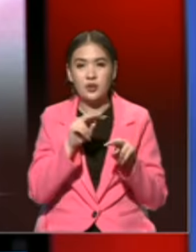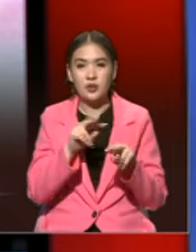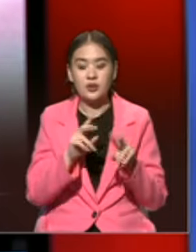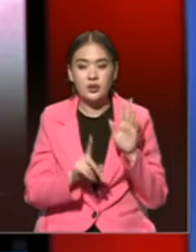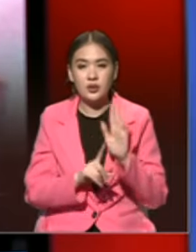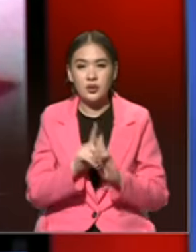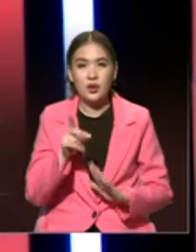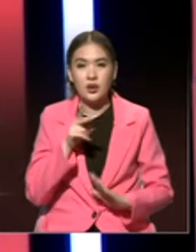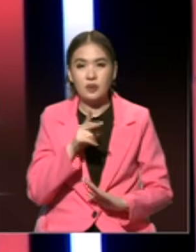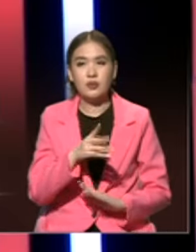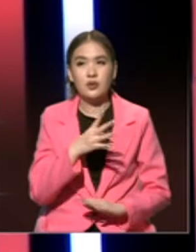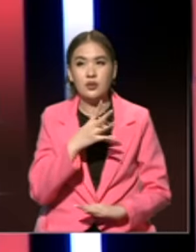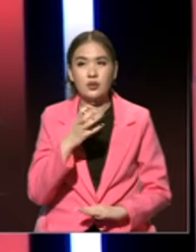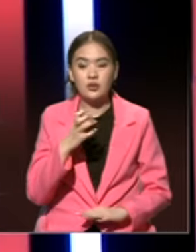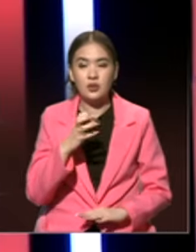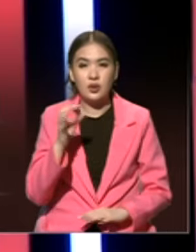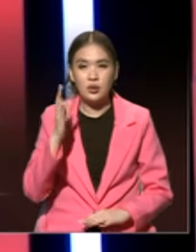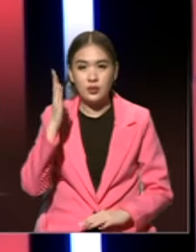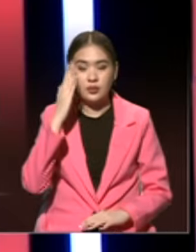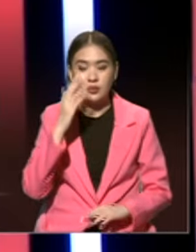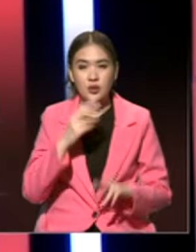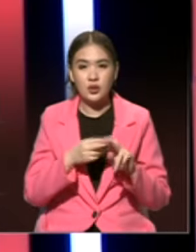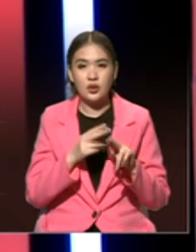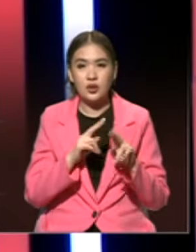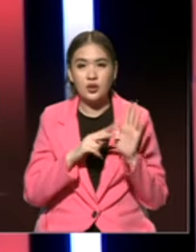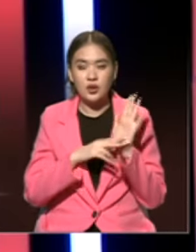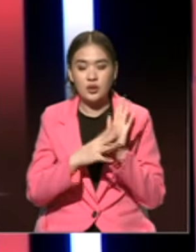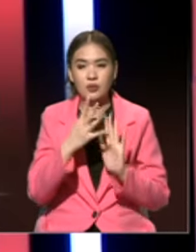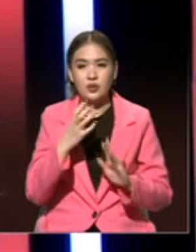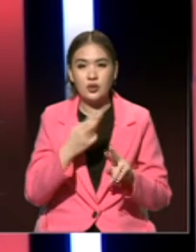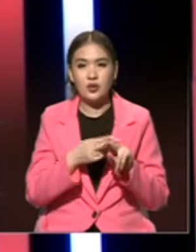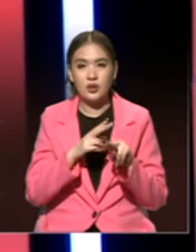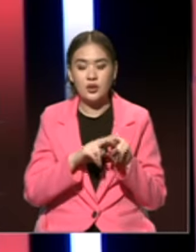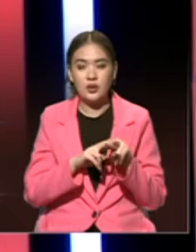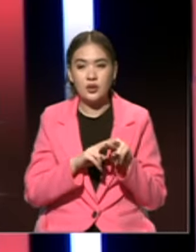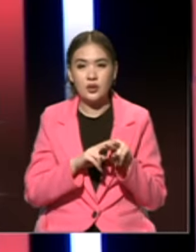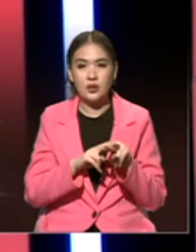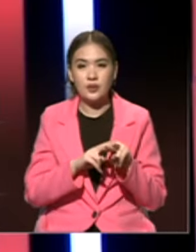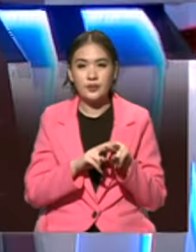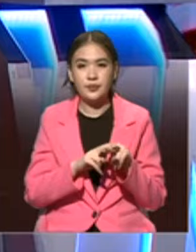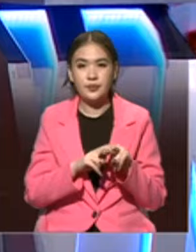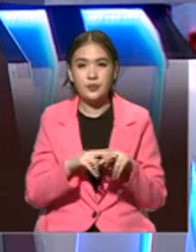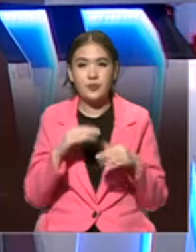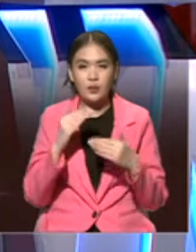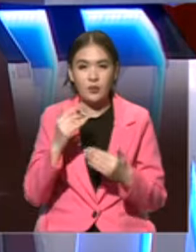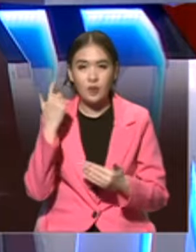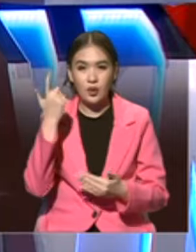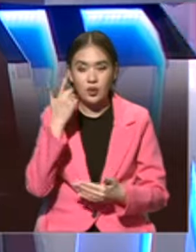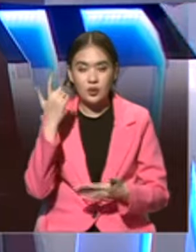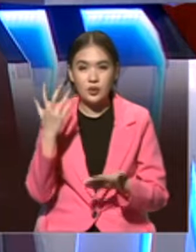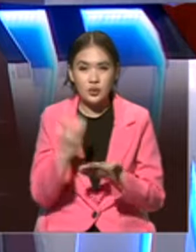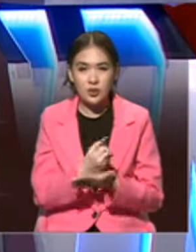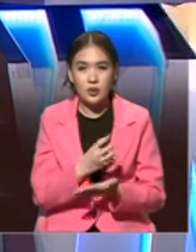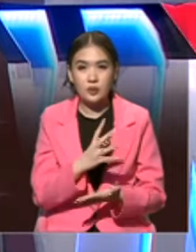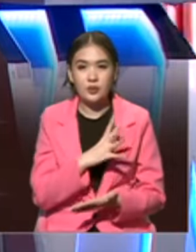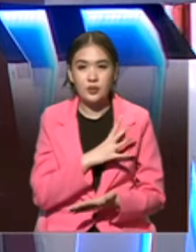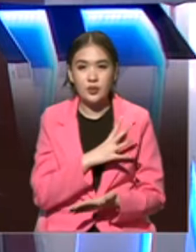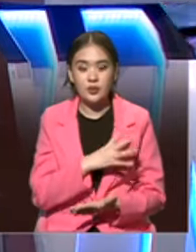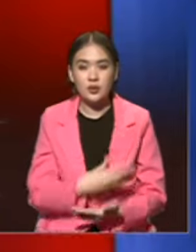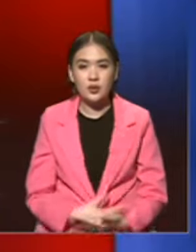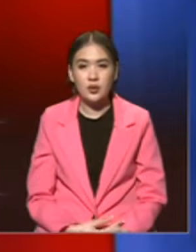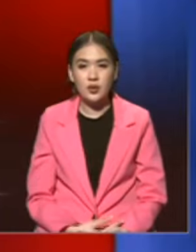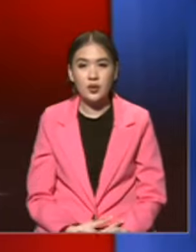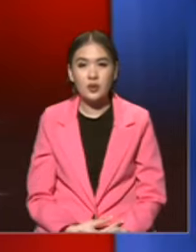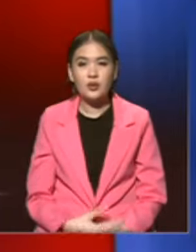7400 бас мал утилизация жасалды. Жойылды. Жойылуға жіберілді. Олар не санықталды ма? Елер бен